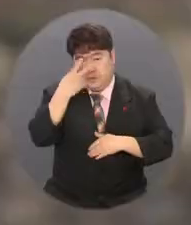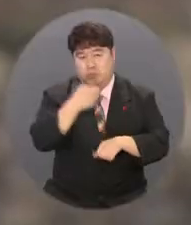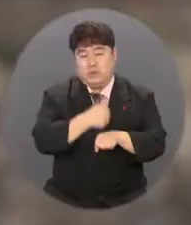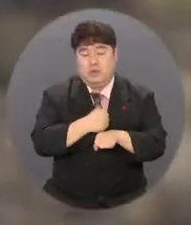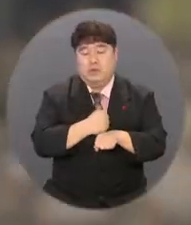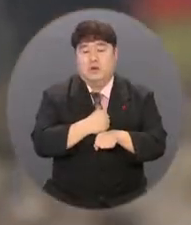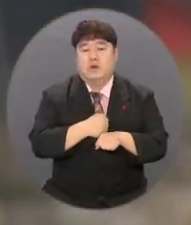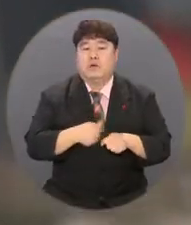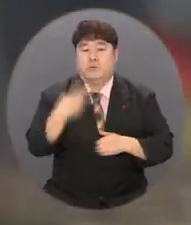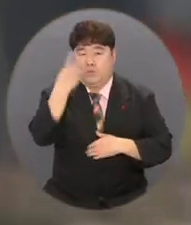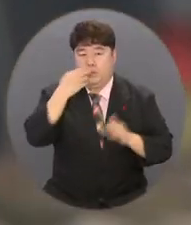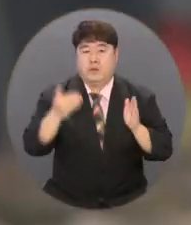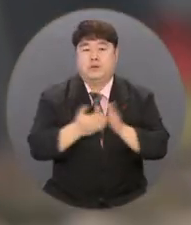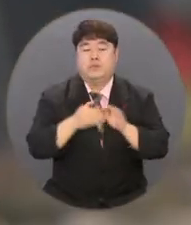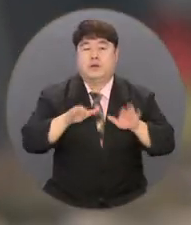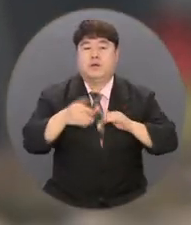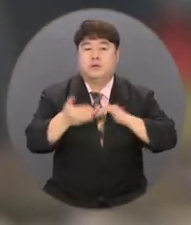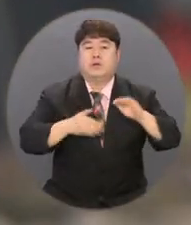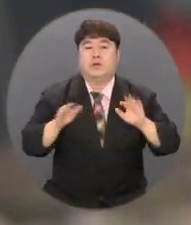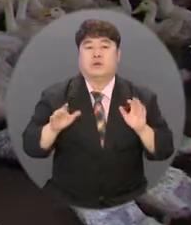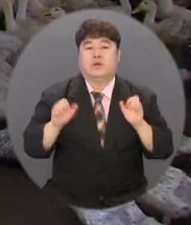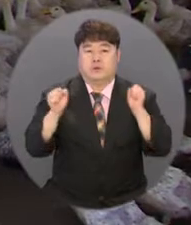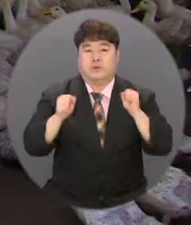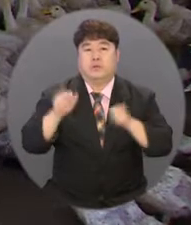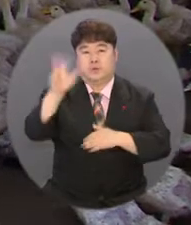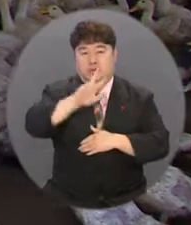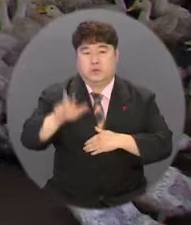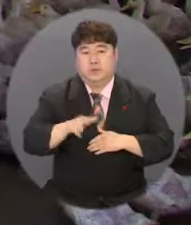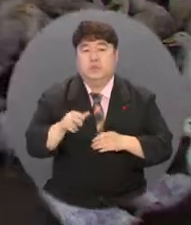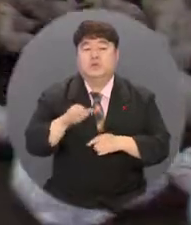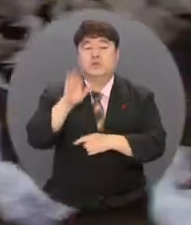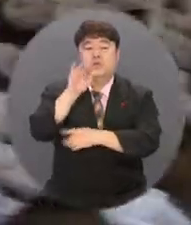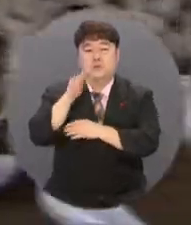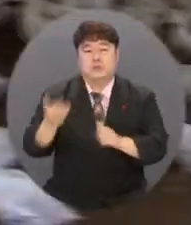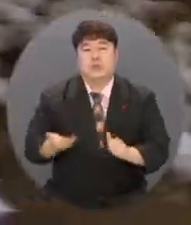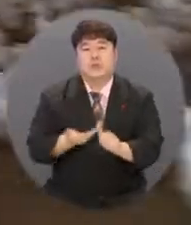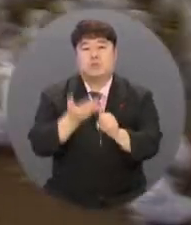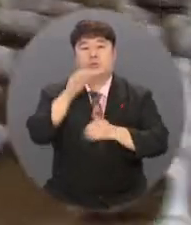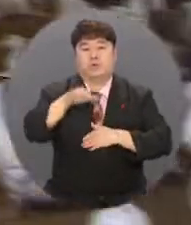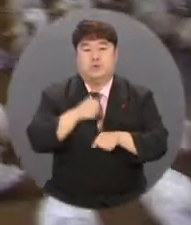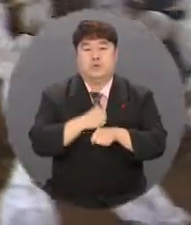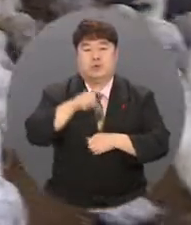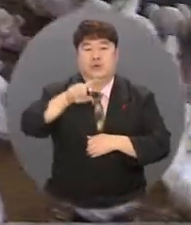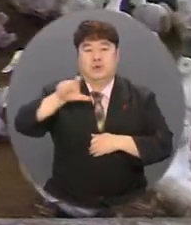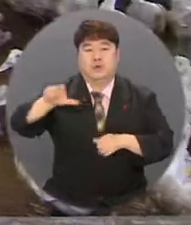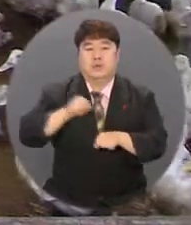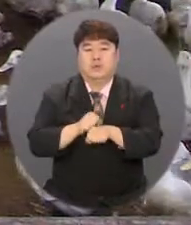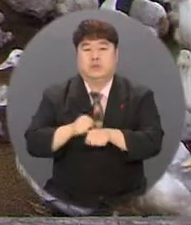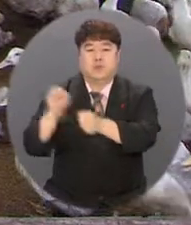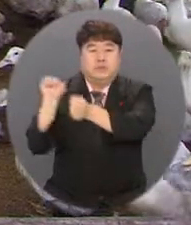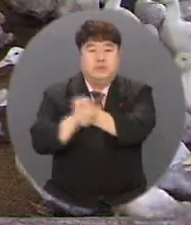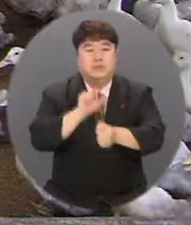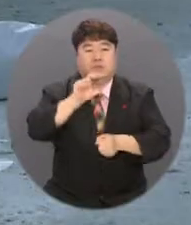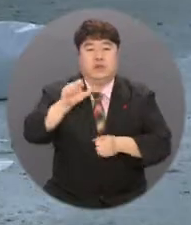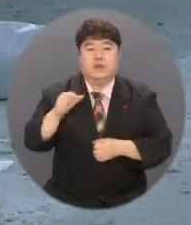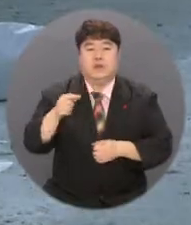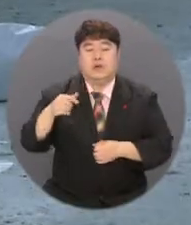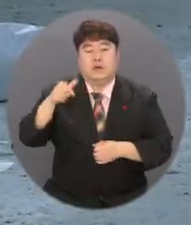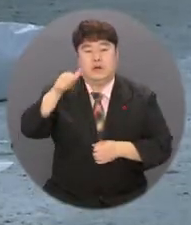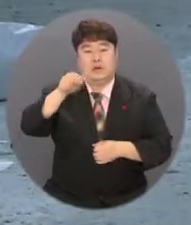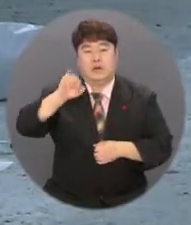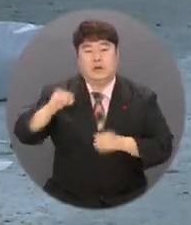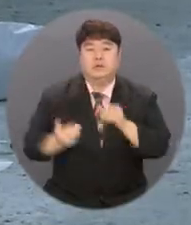확인됐습니다. 앞서 올겨울 전국 가금 농장에서는 15건의 고병원성 AI가 발생했는데 이